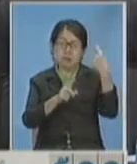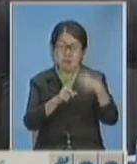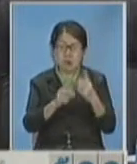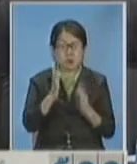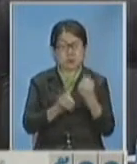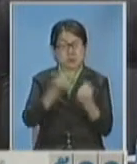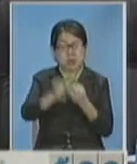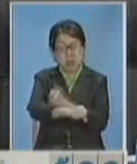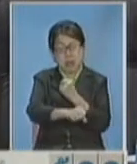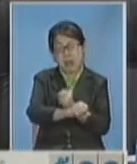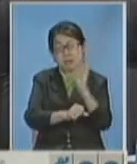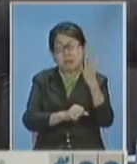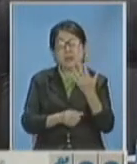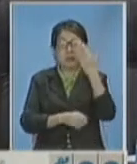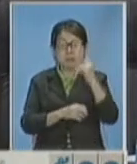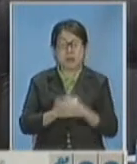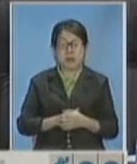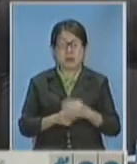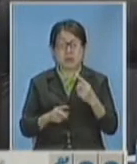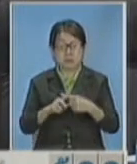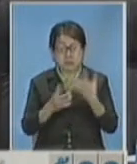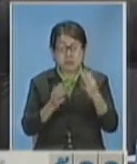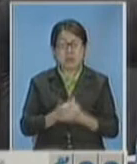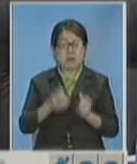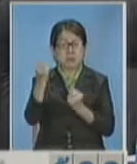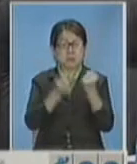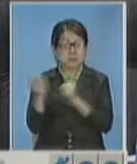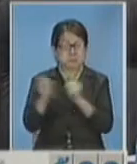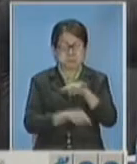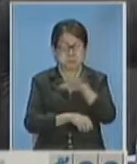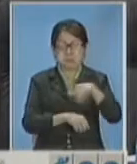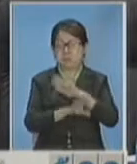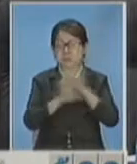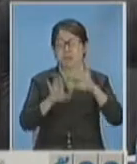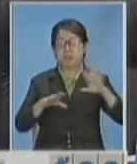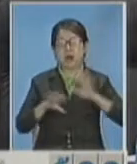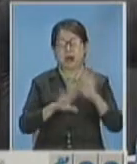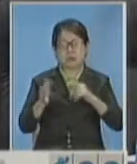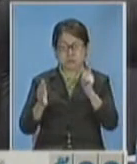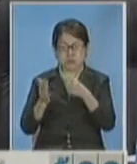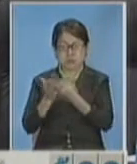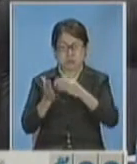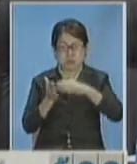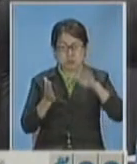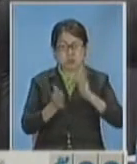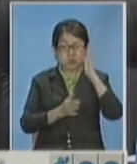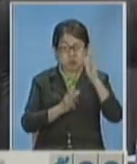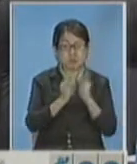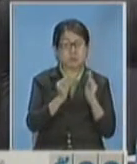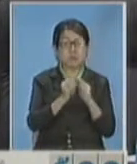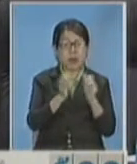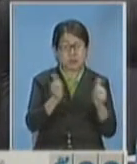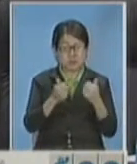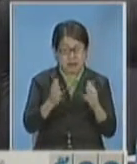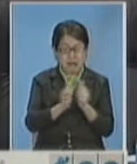งานขับรถก็ไม่ได้เตรียมเอาไว้สรุปว่ารถตู้เนี่ยไม่มีใครเห็นพ้องต้องกันก็เสนอให้ไปปรับลดในชั้นอนุกรรมาธิการอนุกรรม